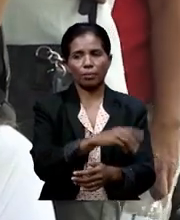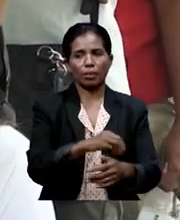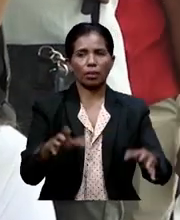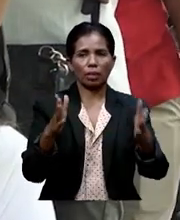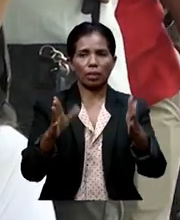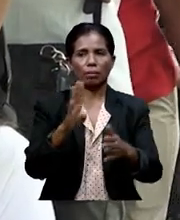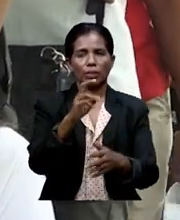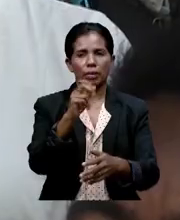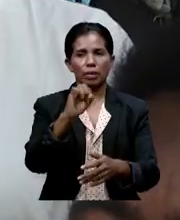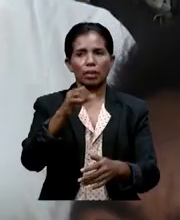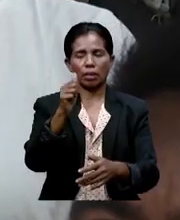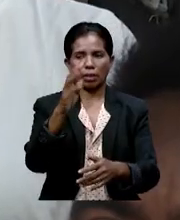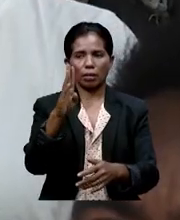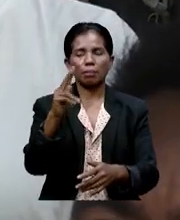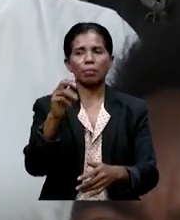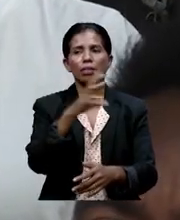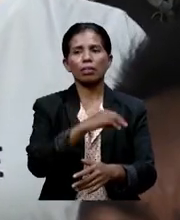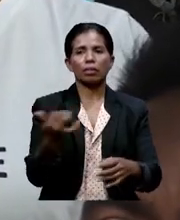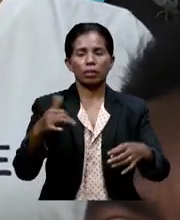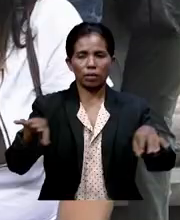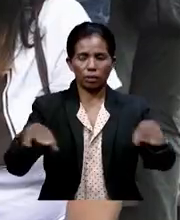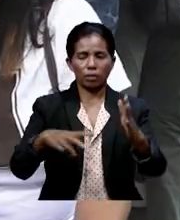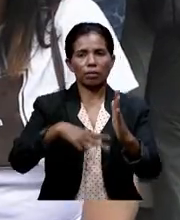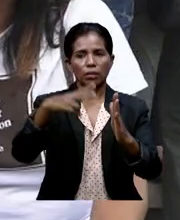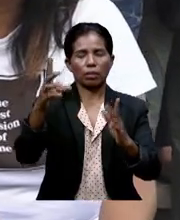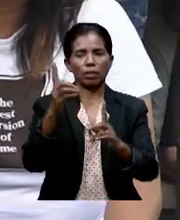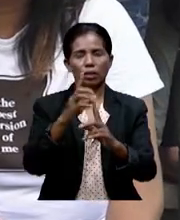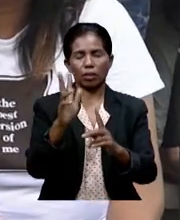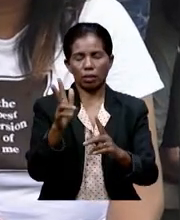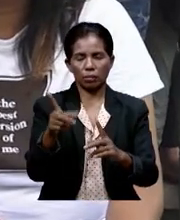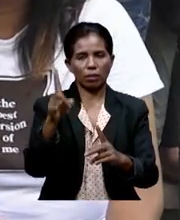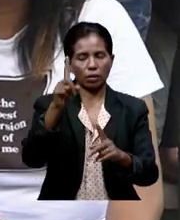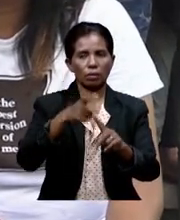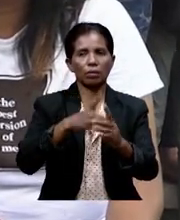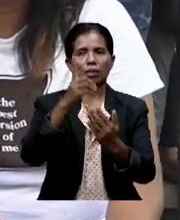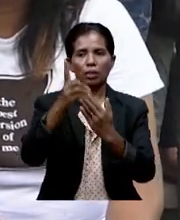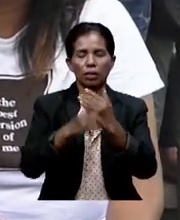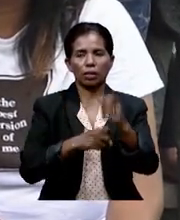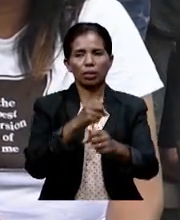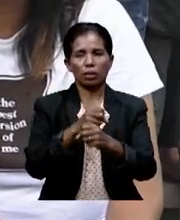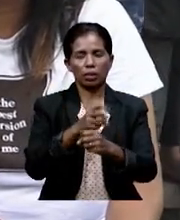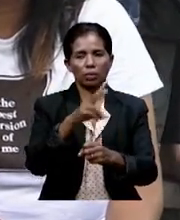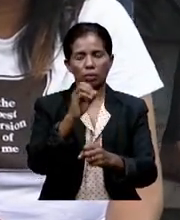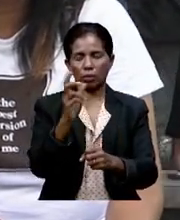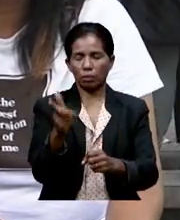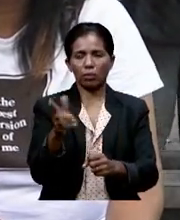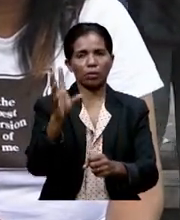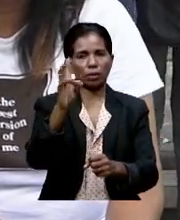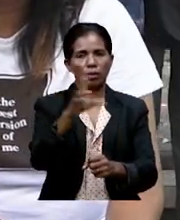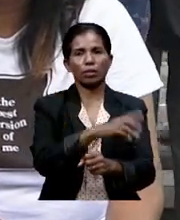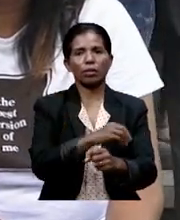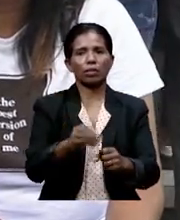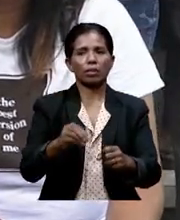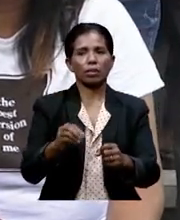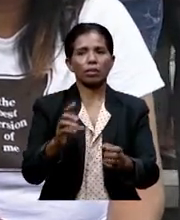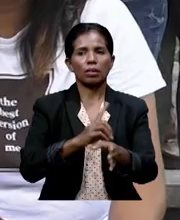contratado Benjamin Pinto Hateten sirna contrato se valida tolorong tol resing ida fulan dezembro tinang ring roron resing itu mai be diretor executivo serve